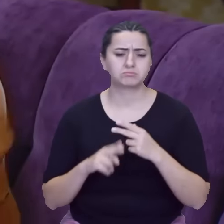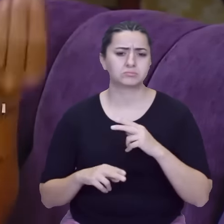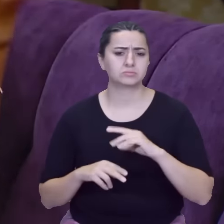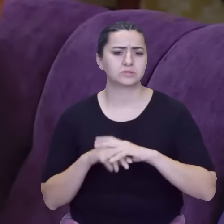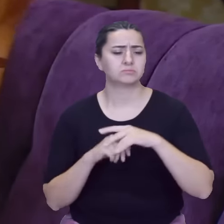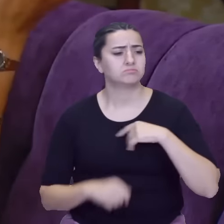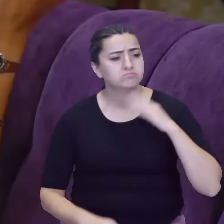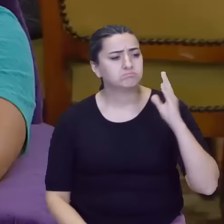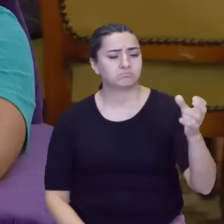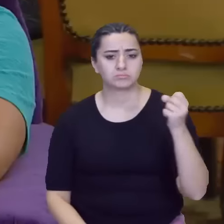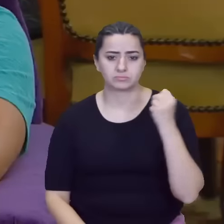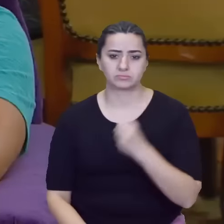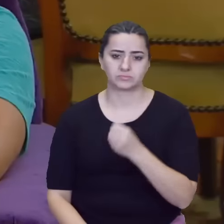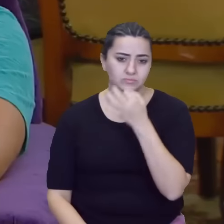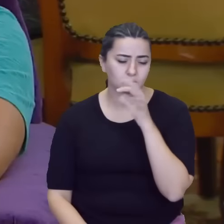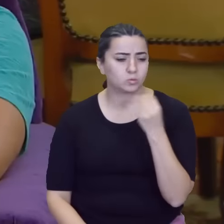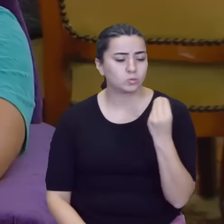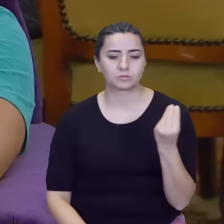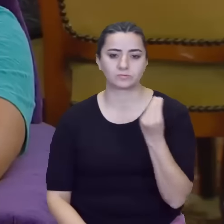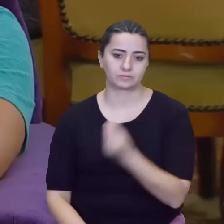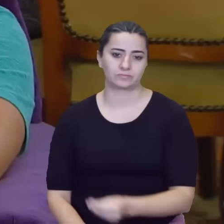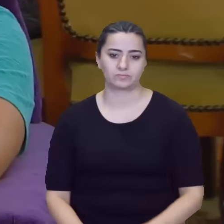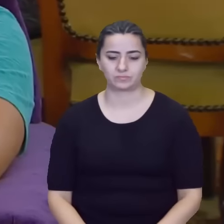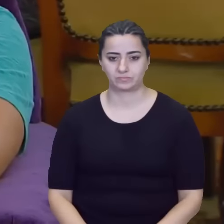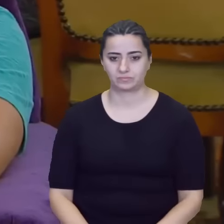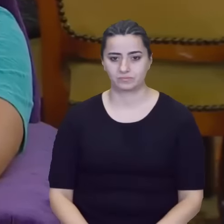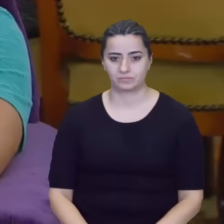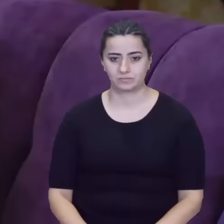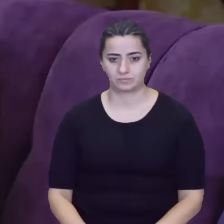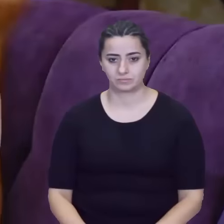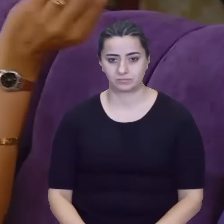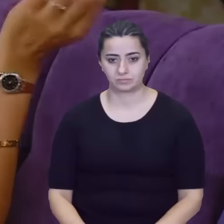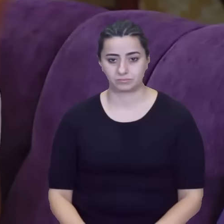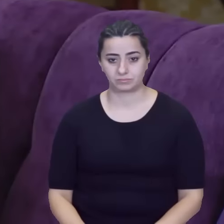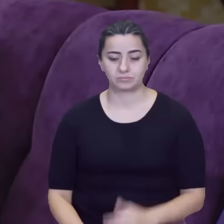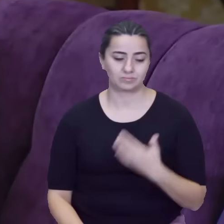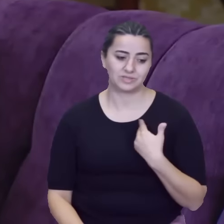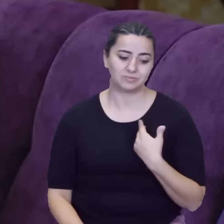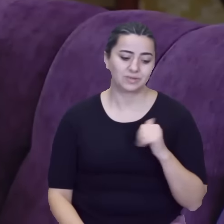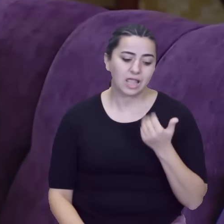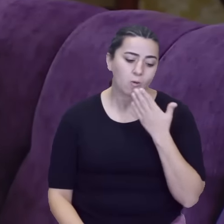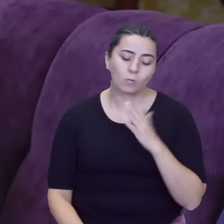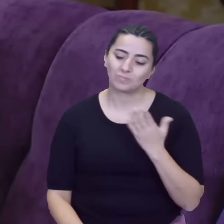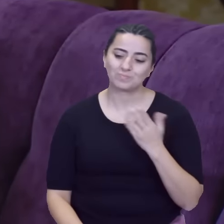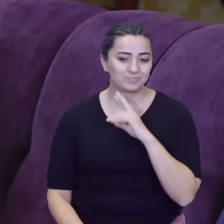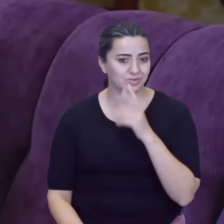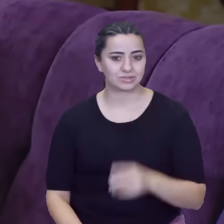İstanbul'un altını üstüne getiririm yani. En güzel çekirdekleri kendisine. Sererim böyle ayaklarının altına da. İşte bizim o kadar değerimiz yokmuş